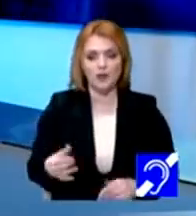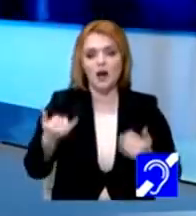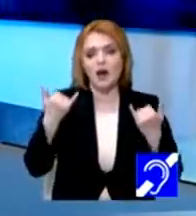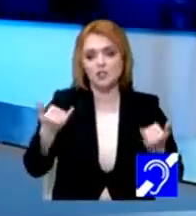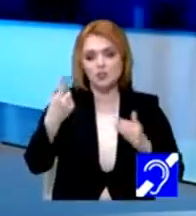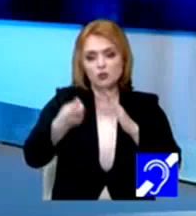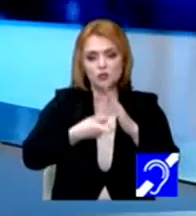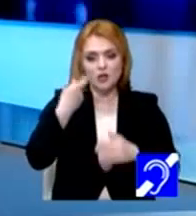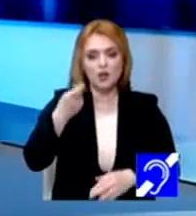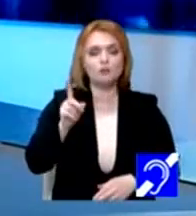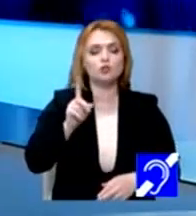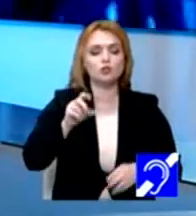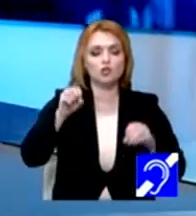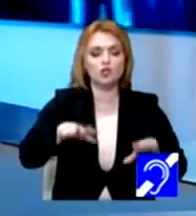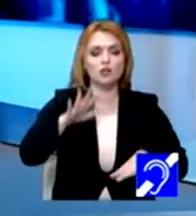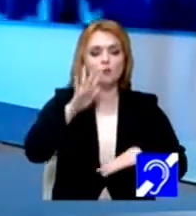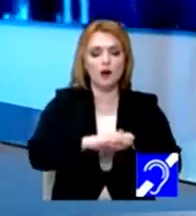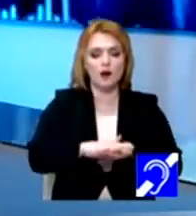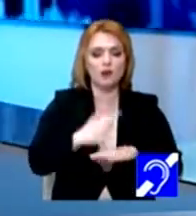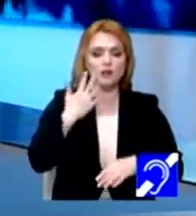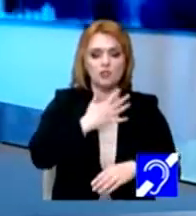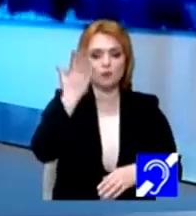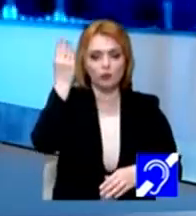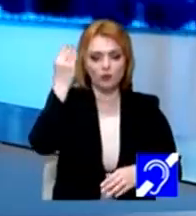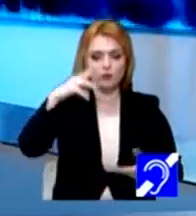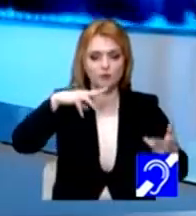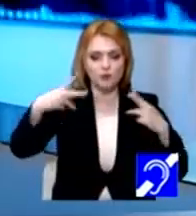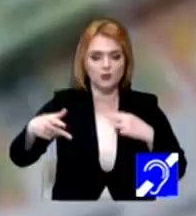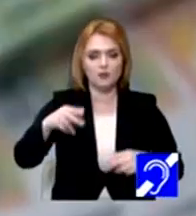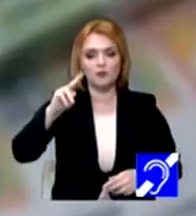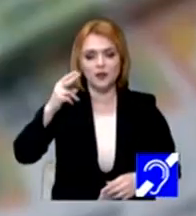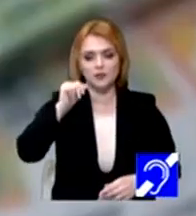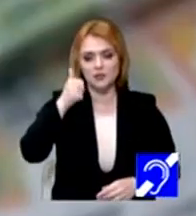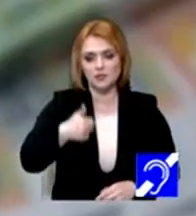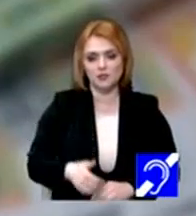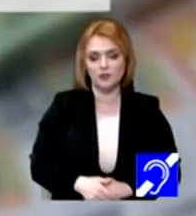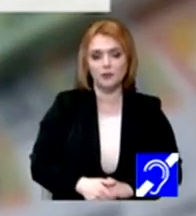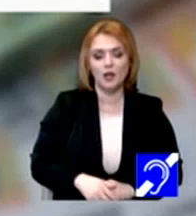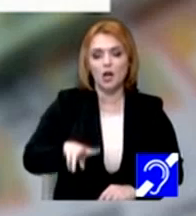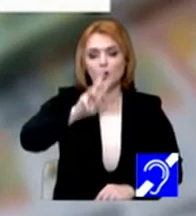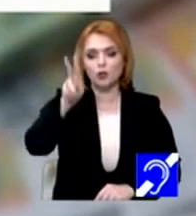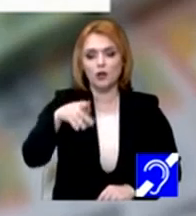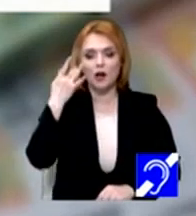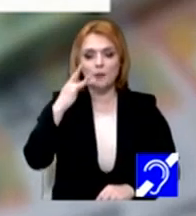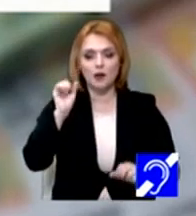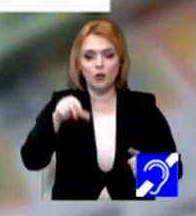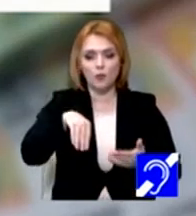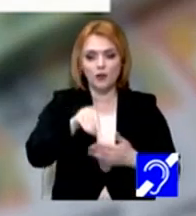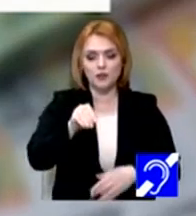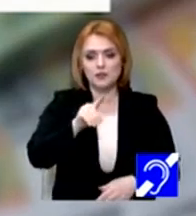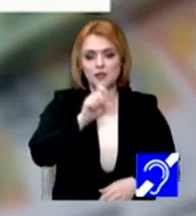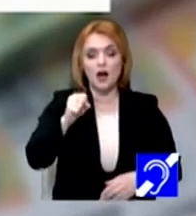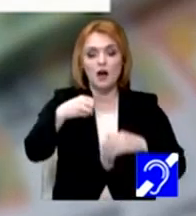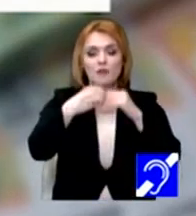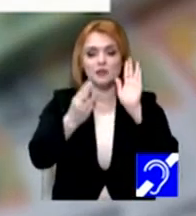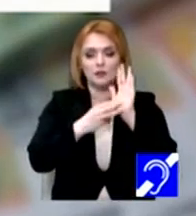cotații valutare stabilite de Banca Națională pentru vineri, 11 martie. Dolarul american se va cota la